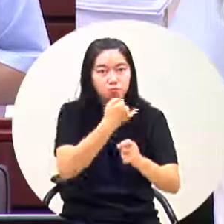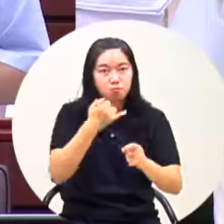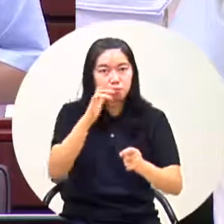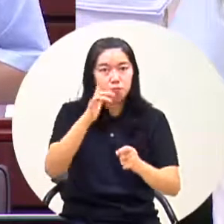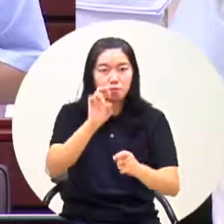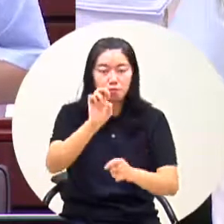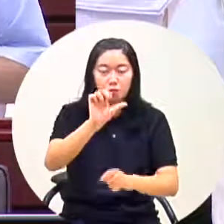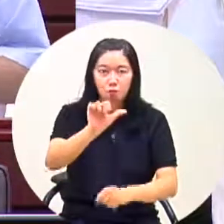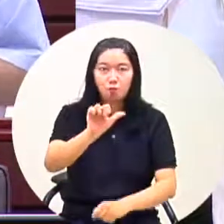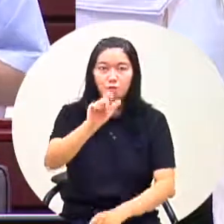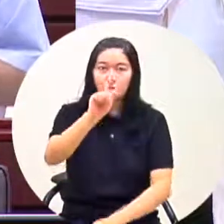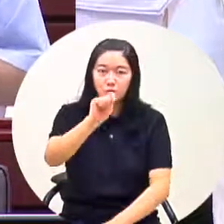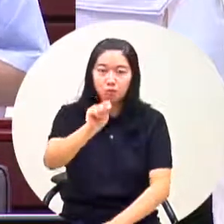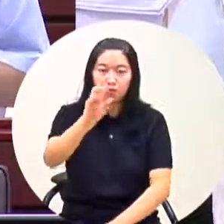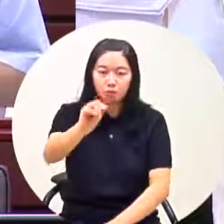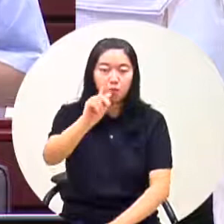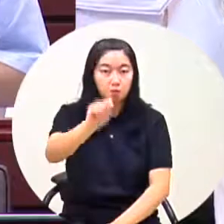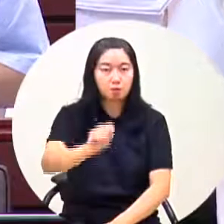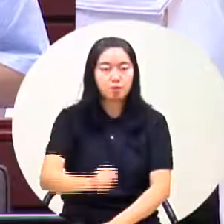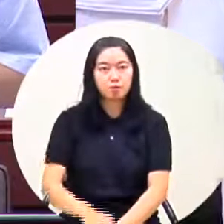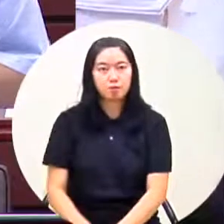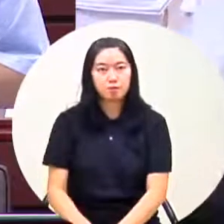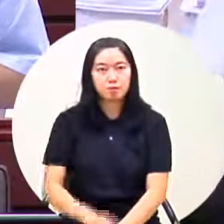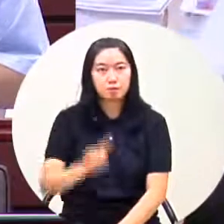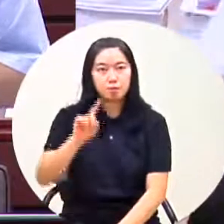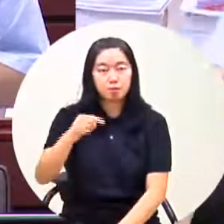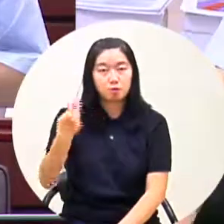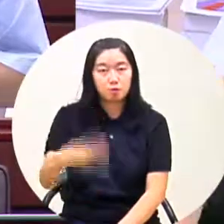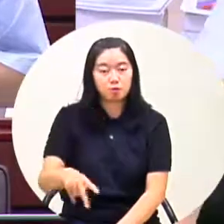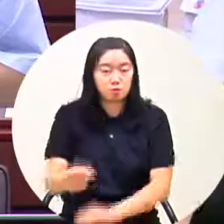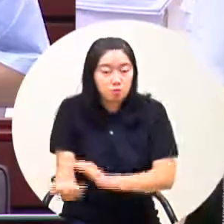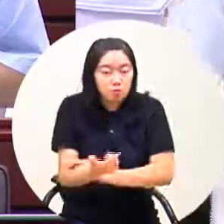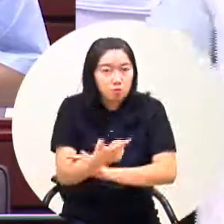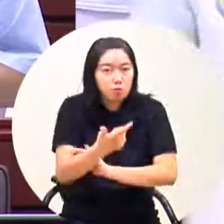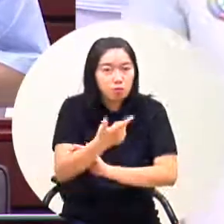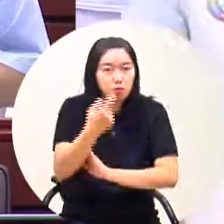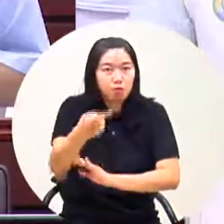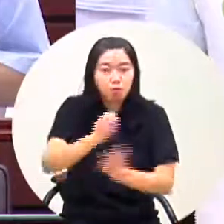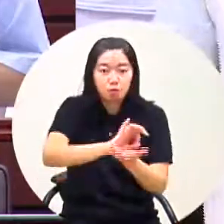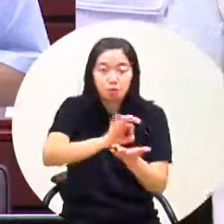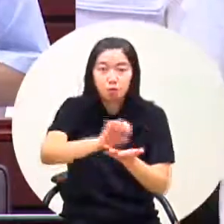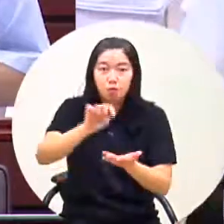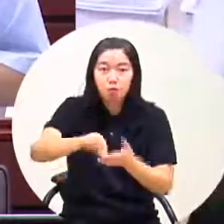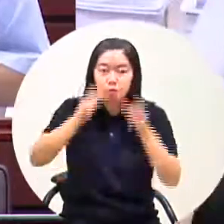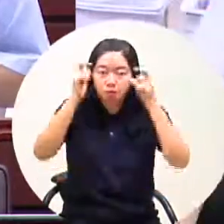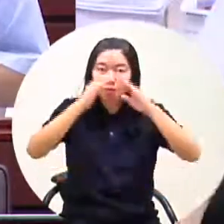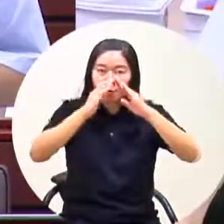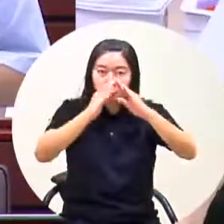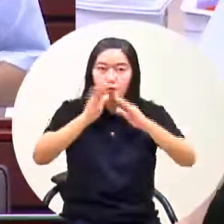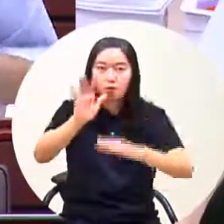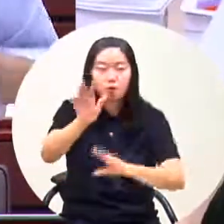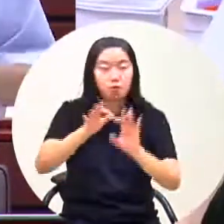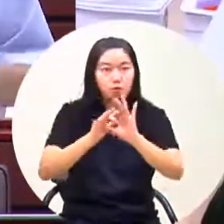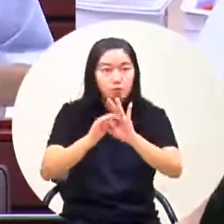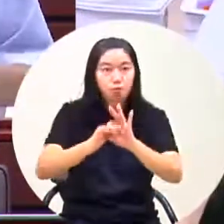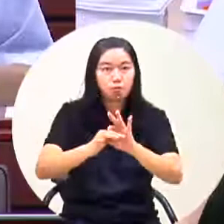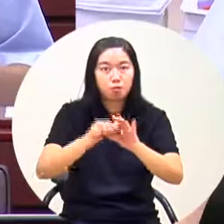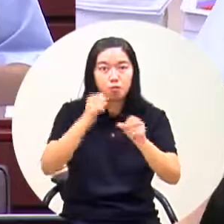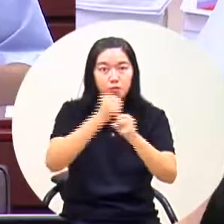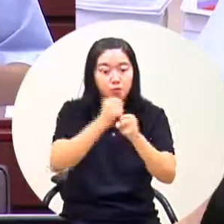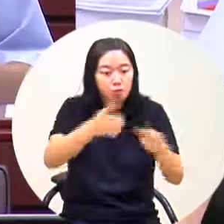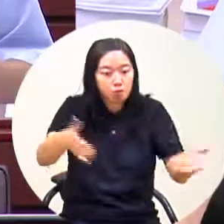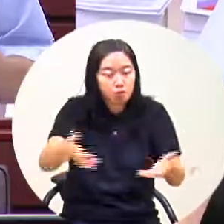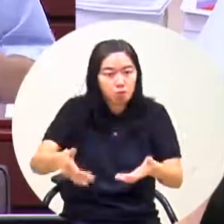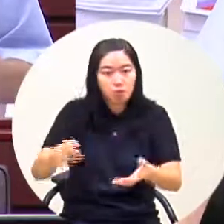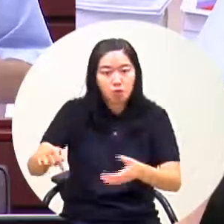25万吨，吼、哦，啊，安即马一直积极的在使用伫安高雄市这的相关的工程，包括工务局